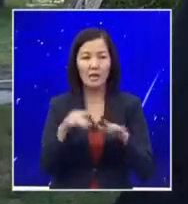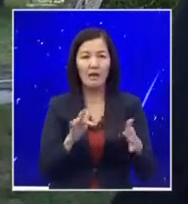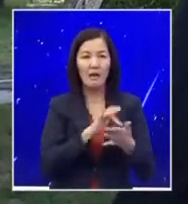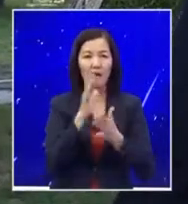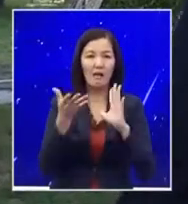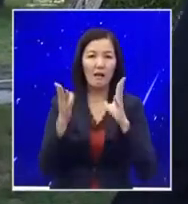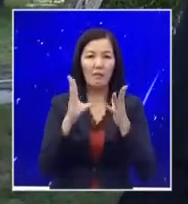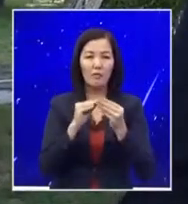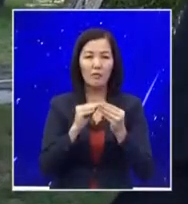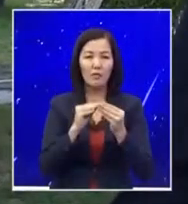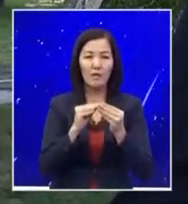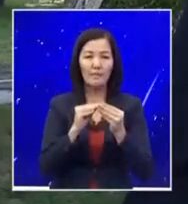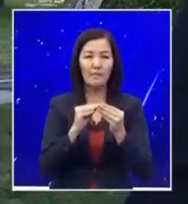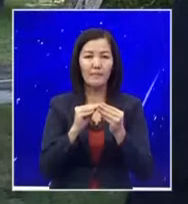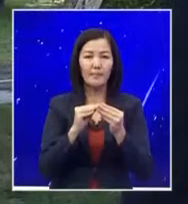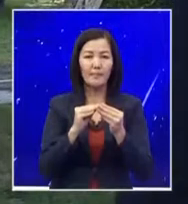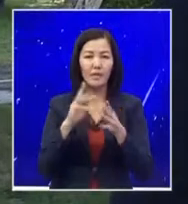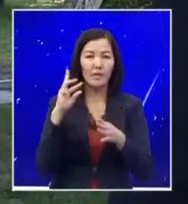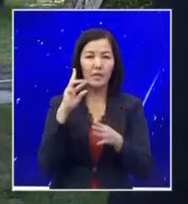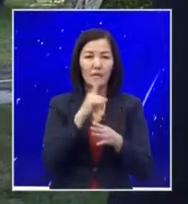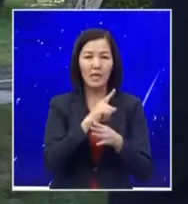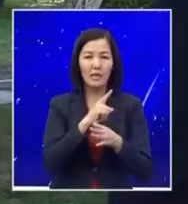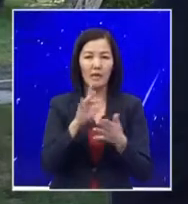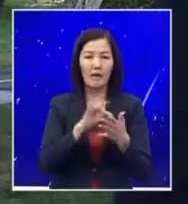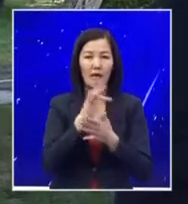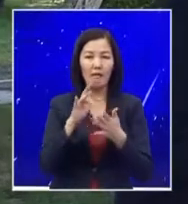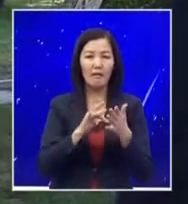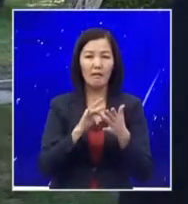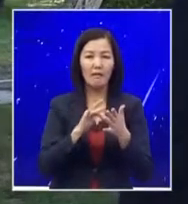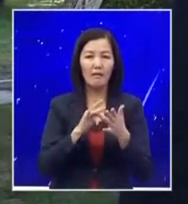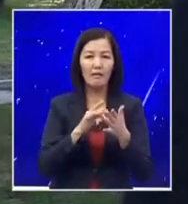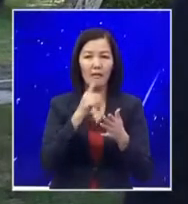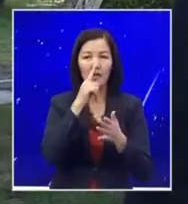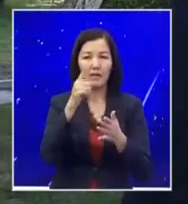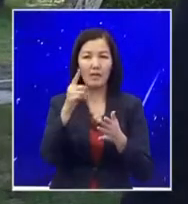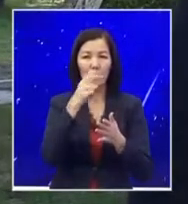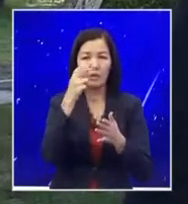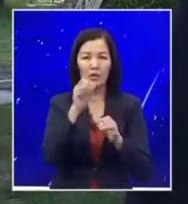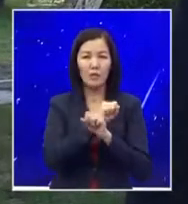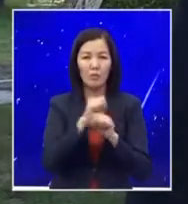бойынша жиналған барлық зиянды заттар қаланы сыртына, жаңында болашақта осында иістің